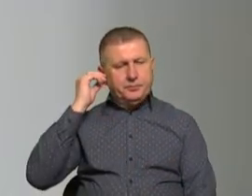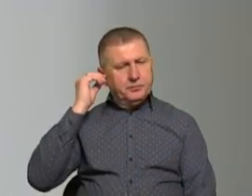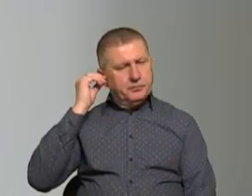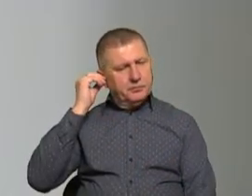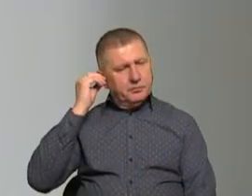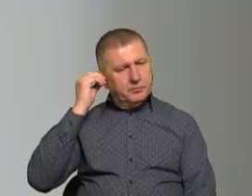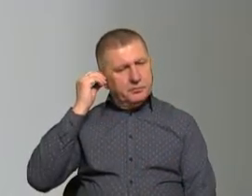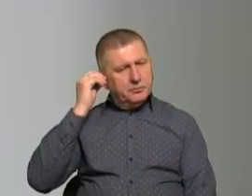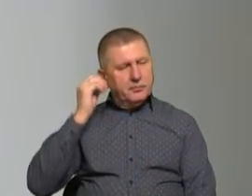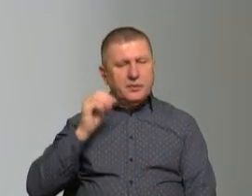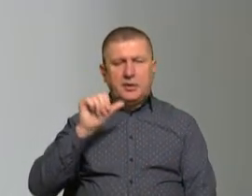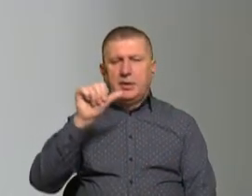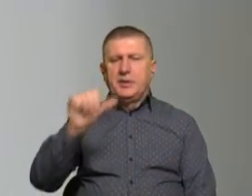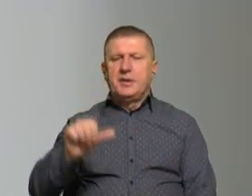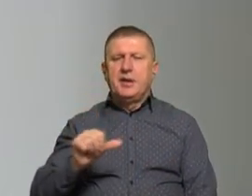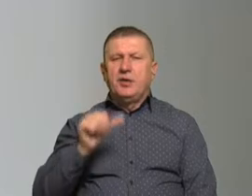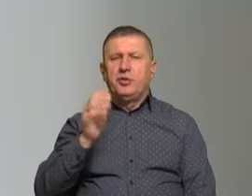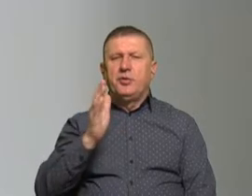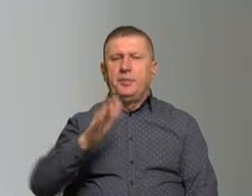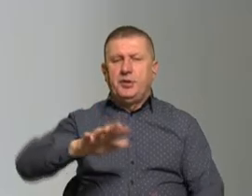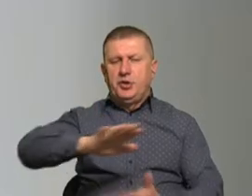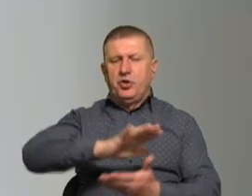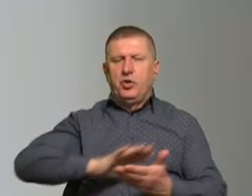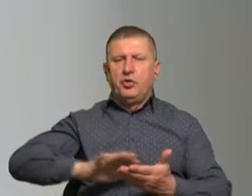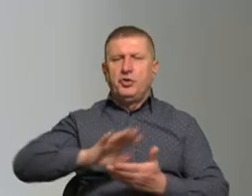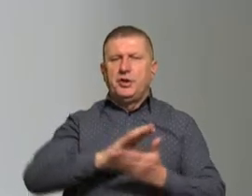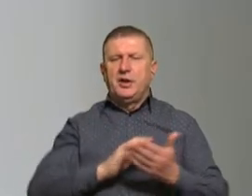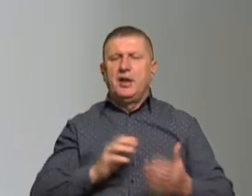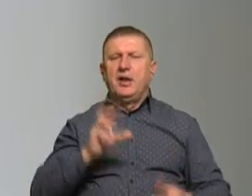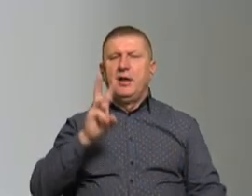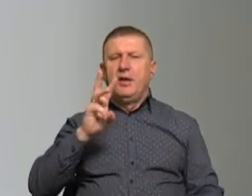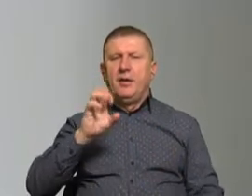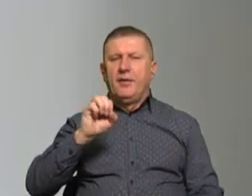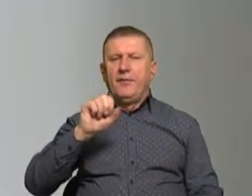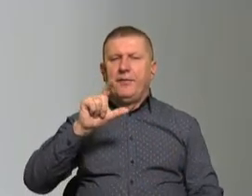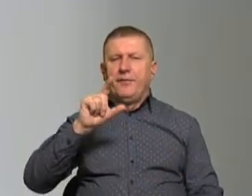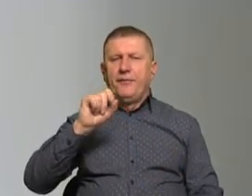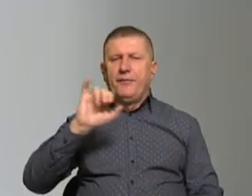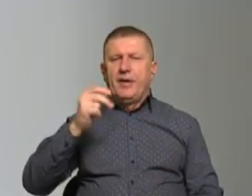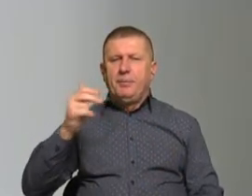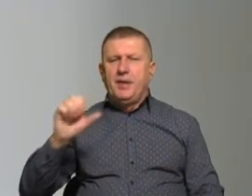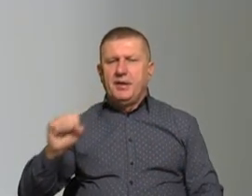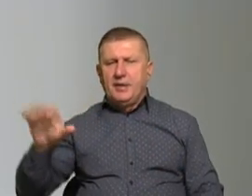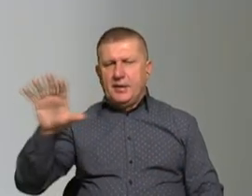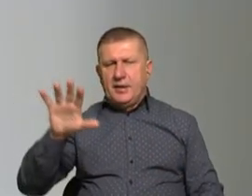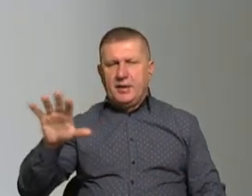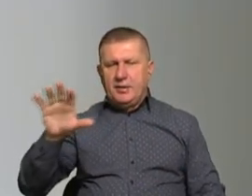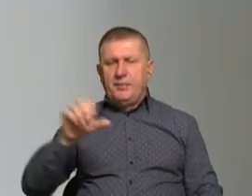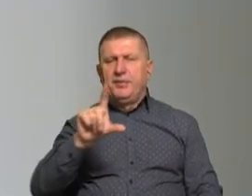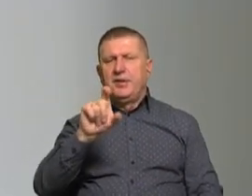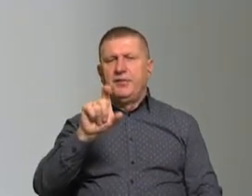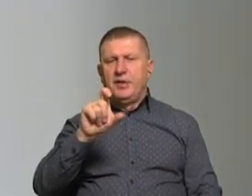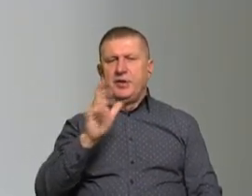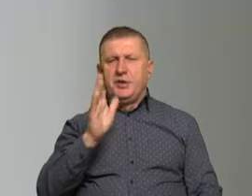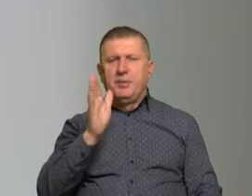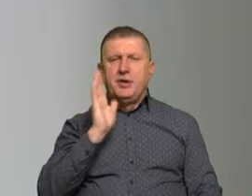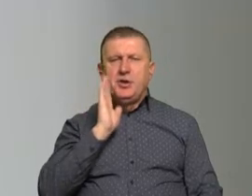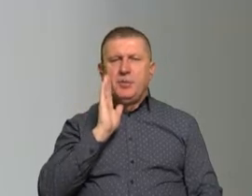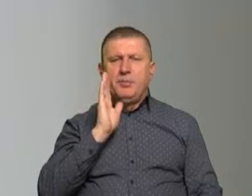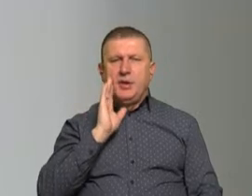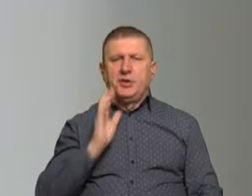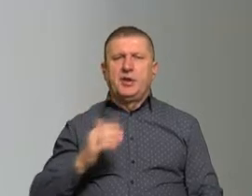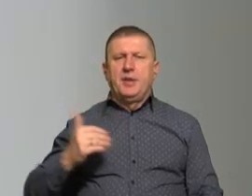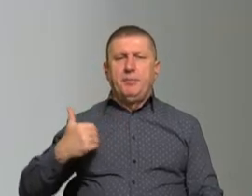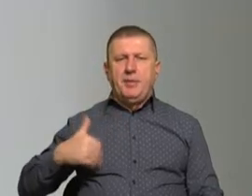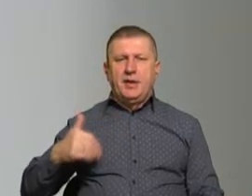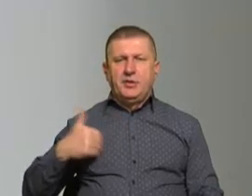przyszłym roku gotowe będzie osiedle komunalne przy Wapiennej i Solskiego. Tam będzie ponad 200 mieszkań. Bielsko-Bialski TBS chce inwestować